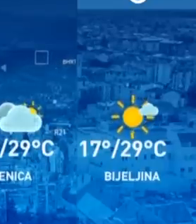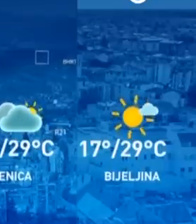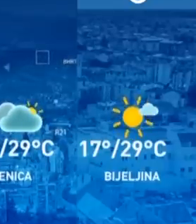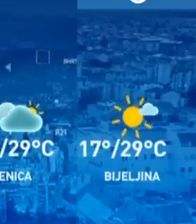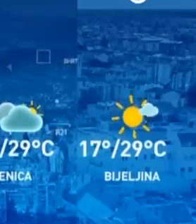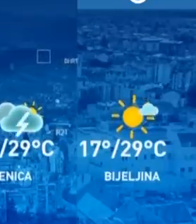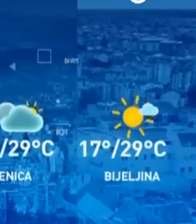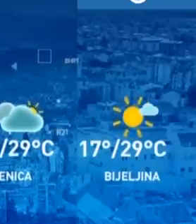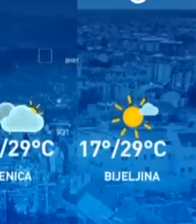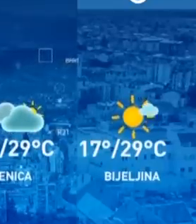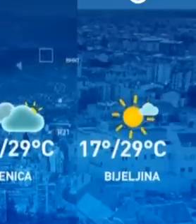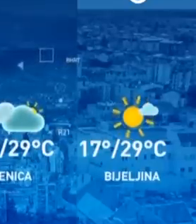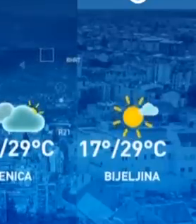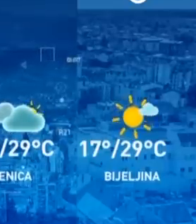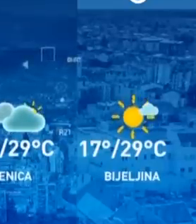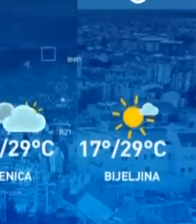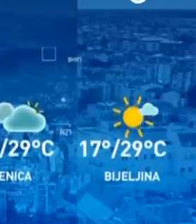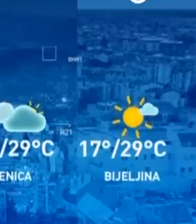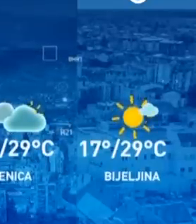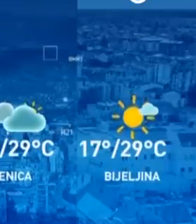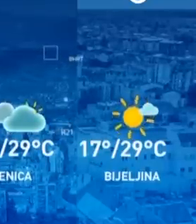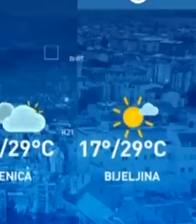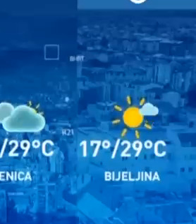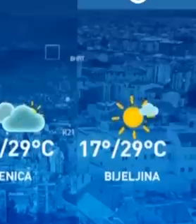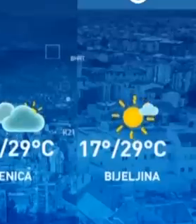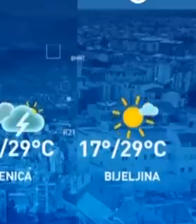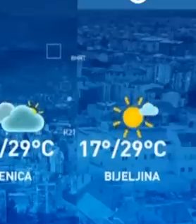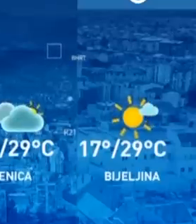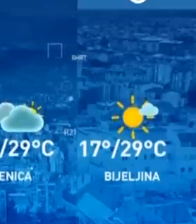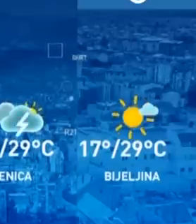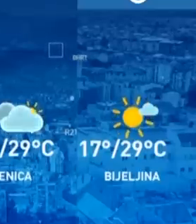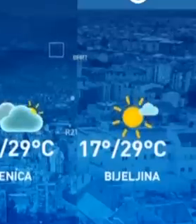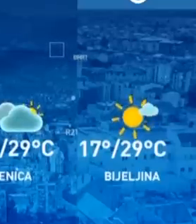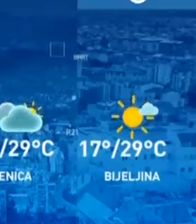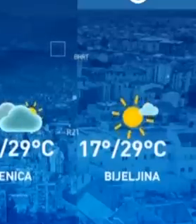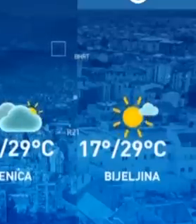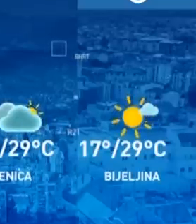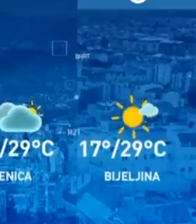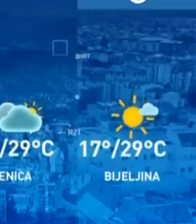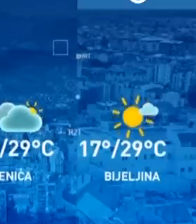Thank you.